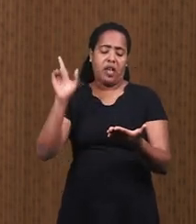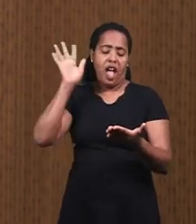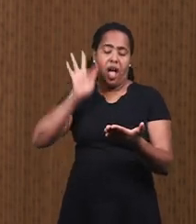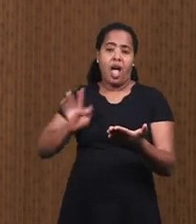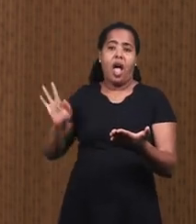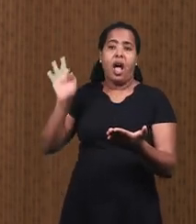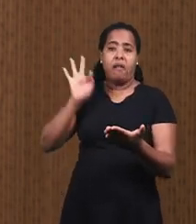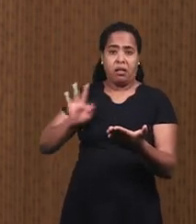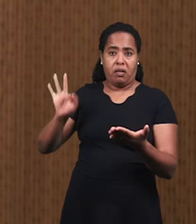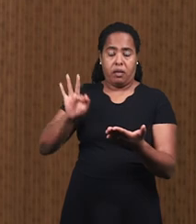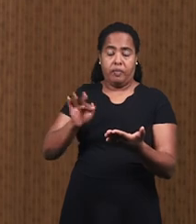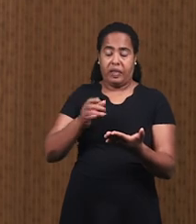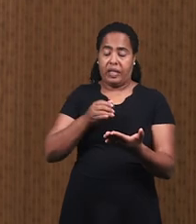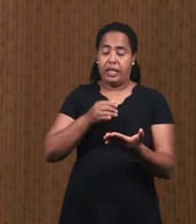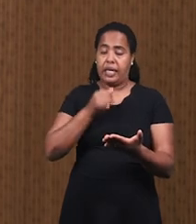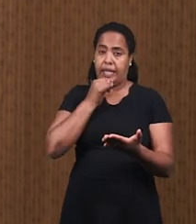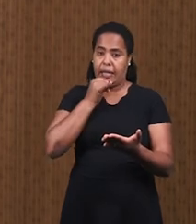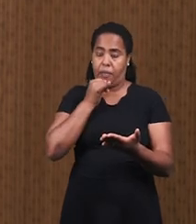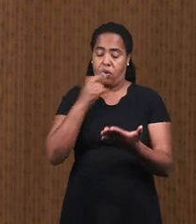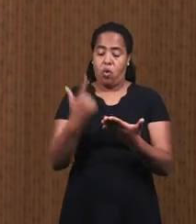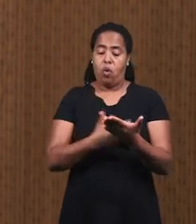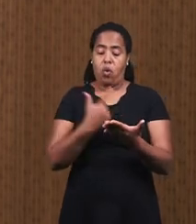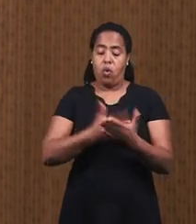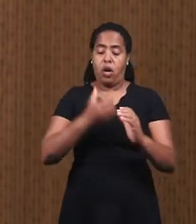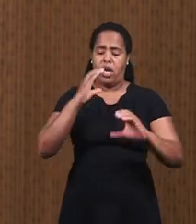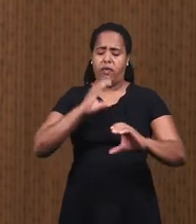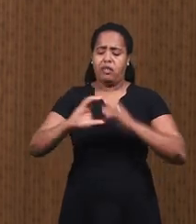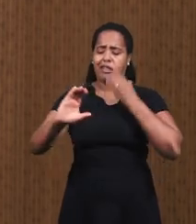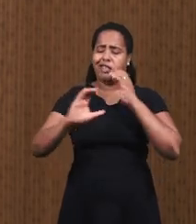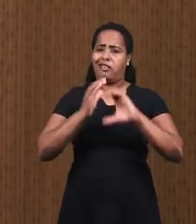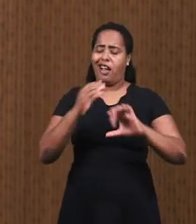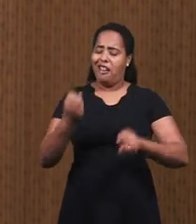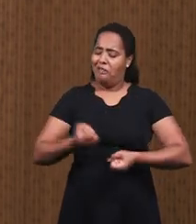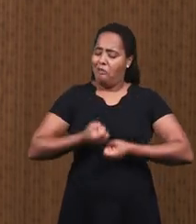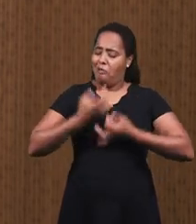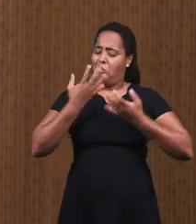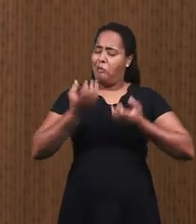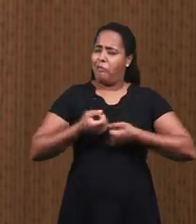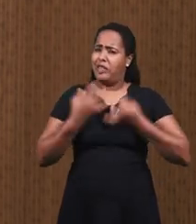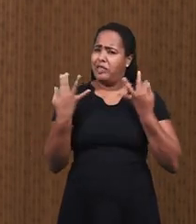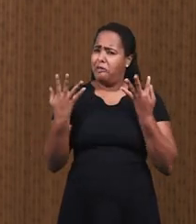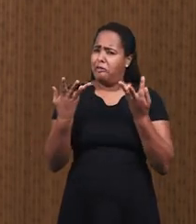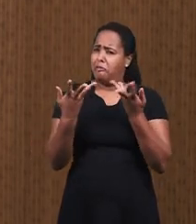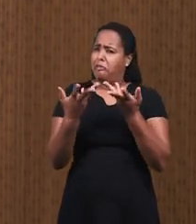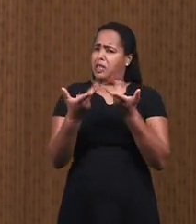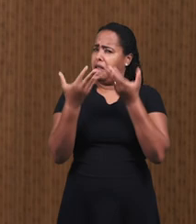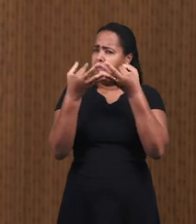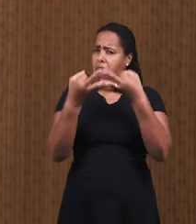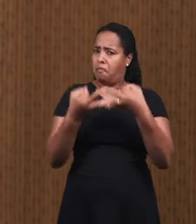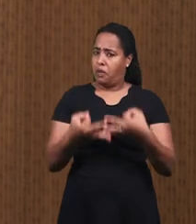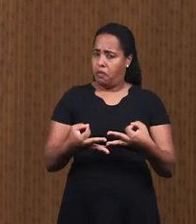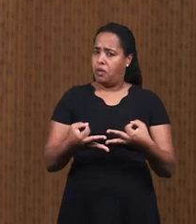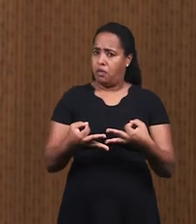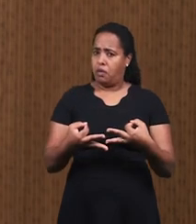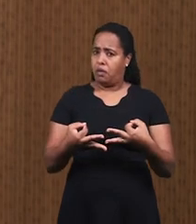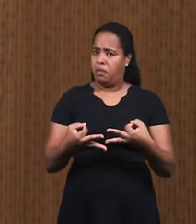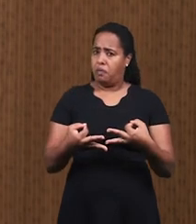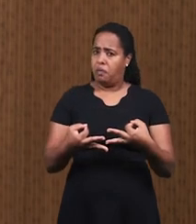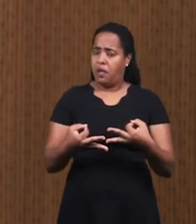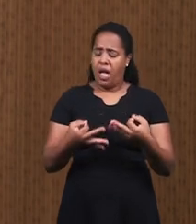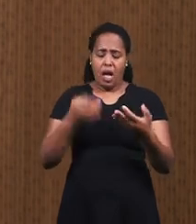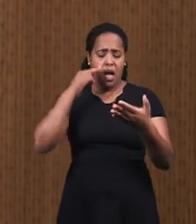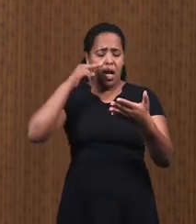philosophique. Si vous considérez le livre de Cantiques, quelle poésie merveilleuse, n'est-ce pas, le livre de